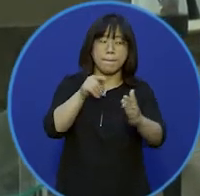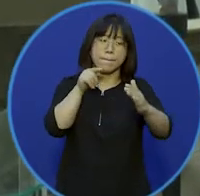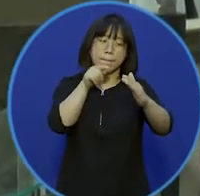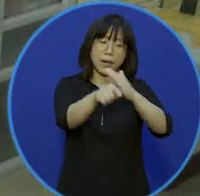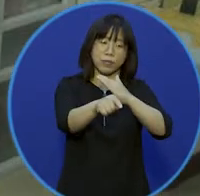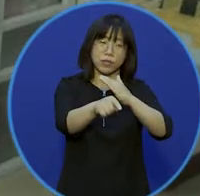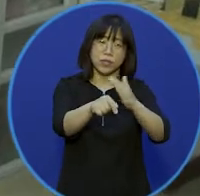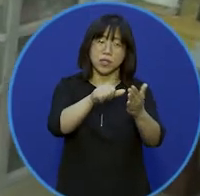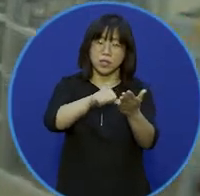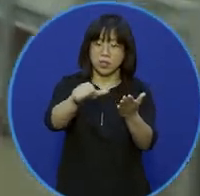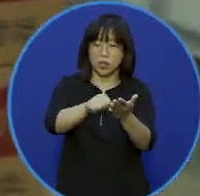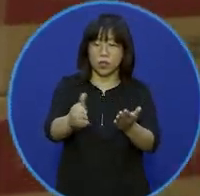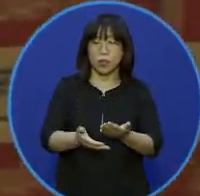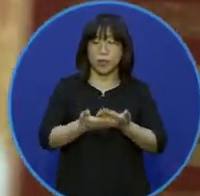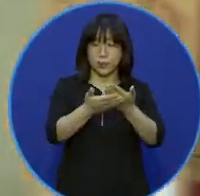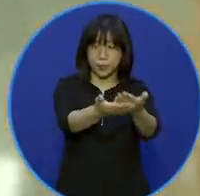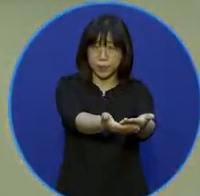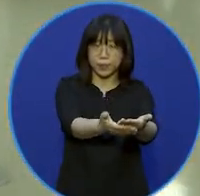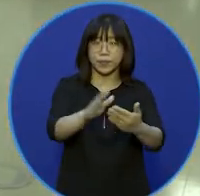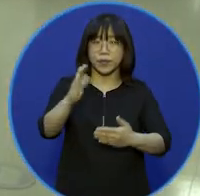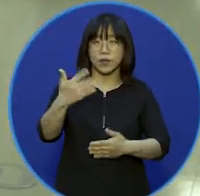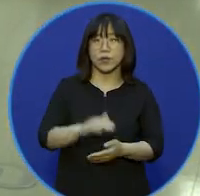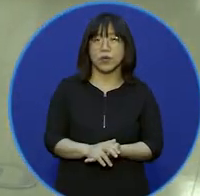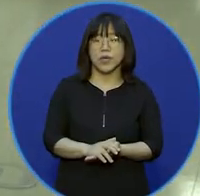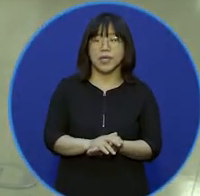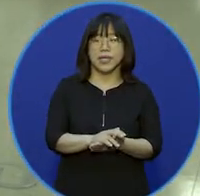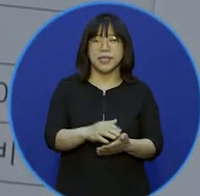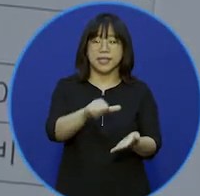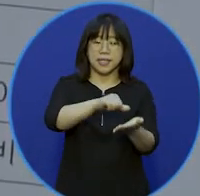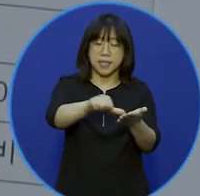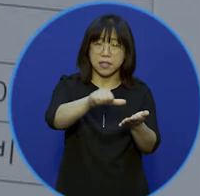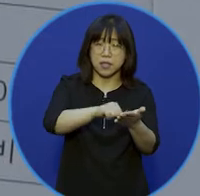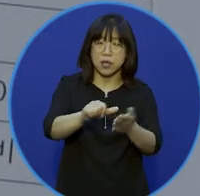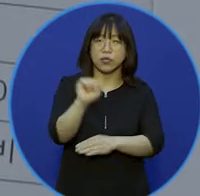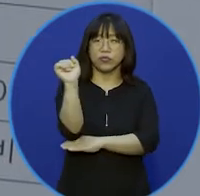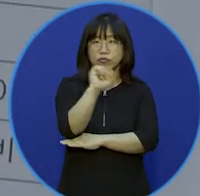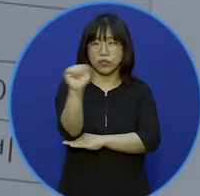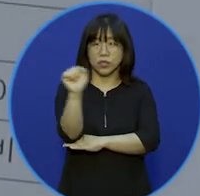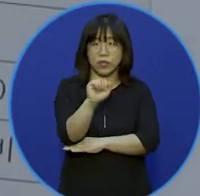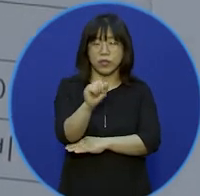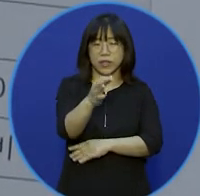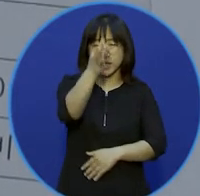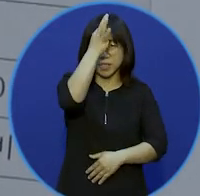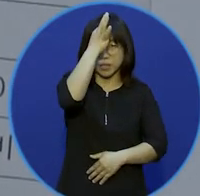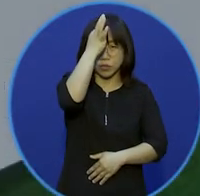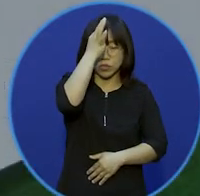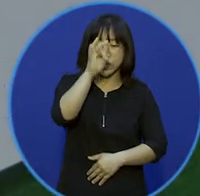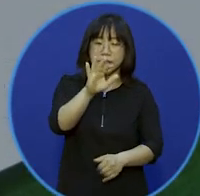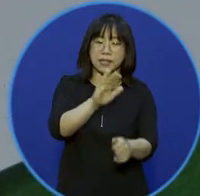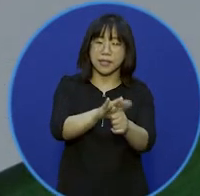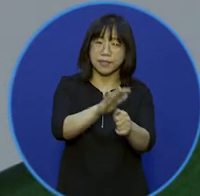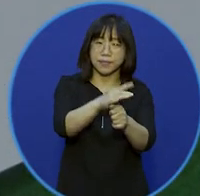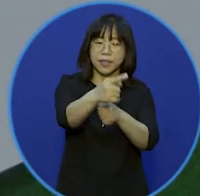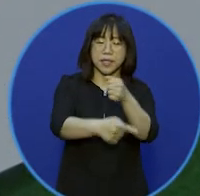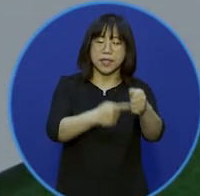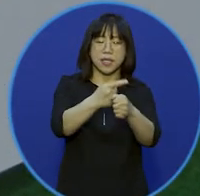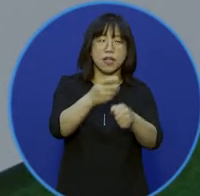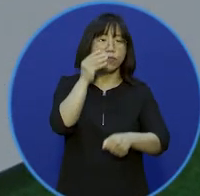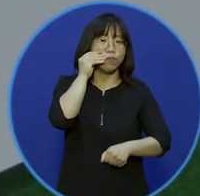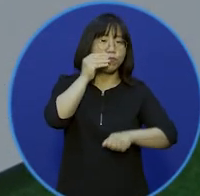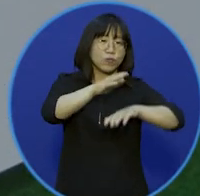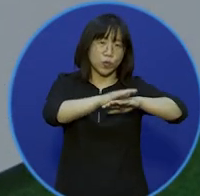관련 서류를 제출하면 되고 시설 자금, 운전 자금, 기술 개발 자금으로의 활용을 전제로 1년